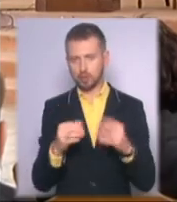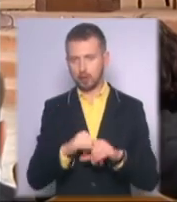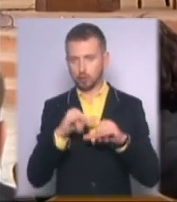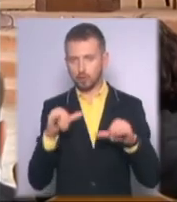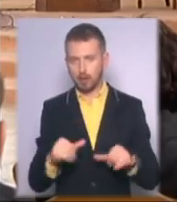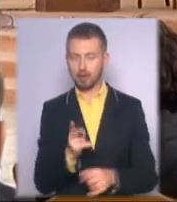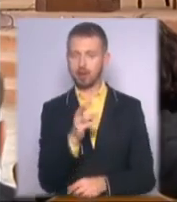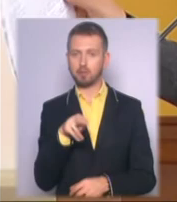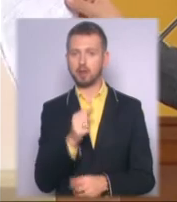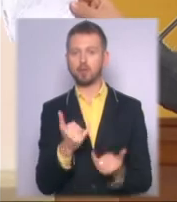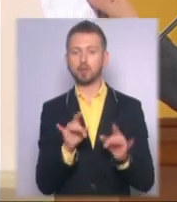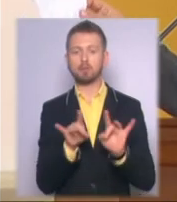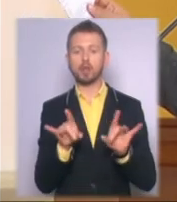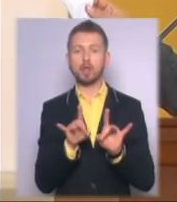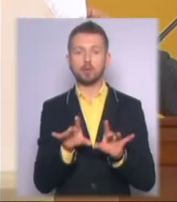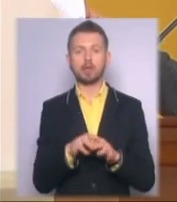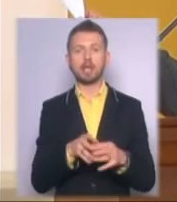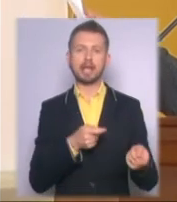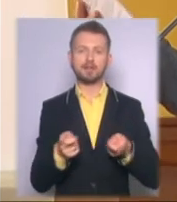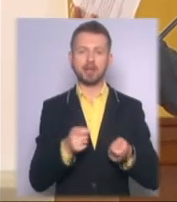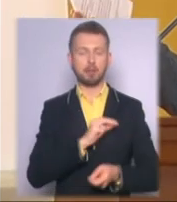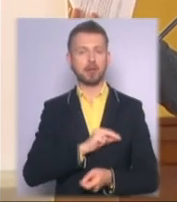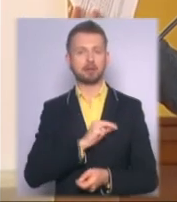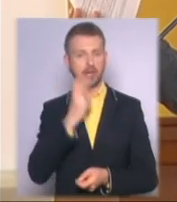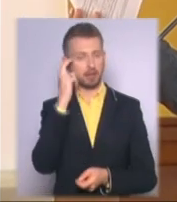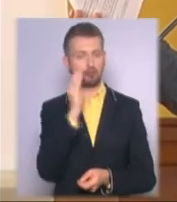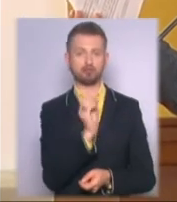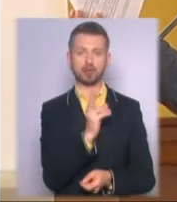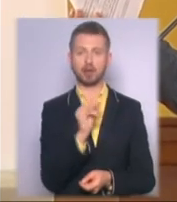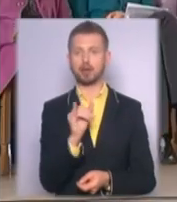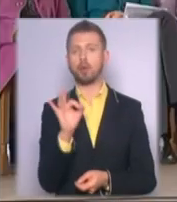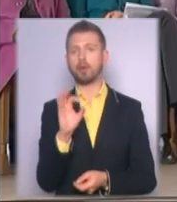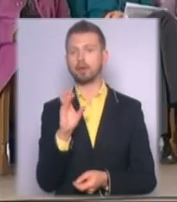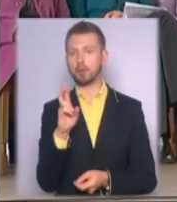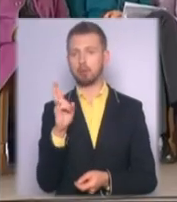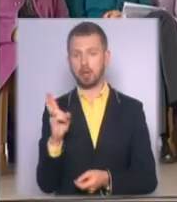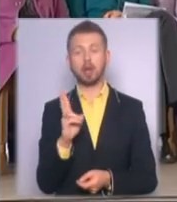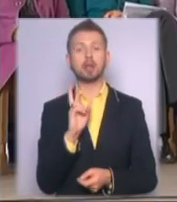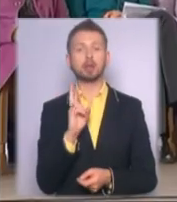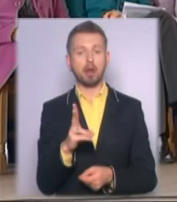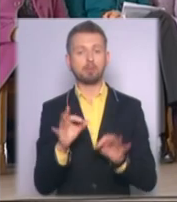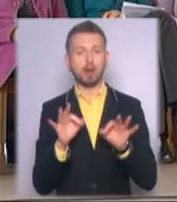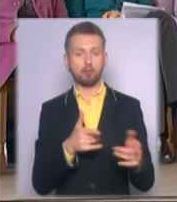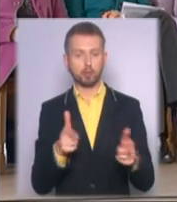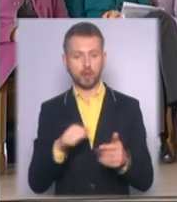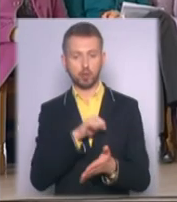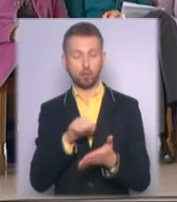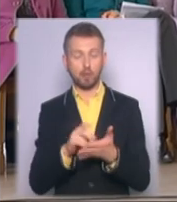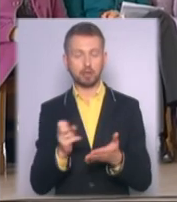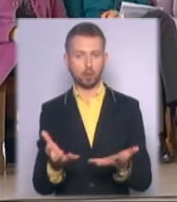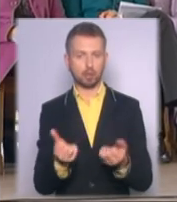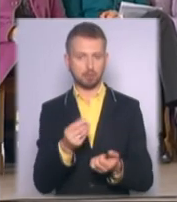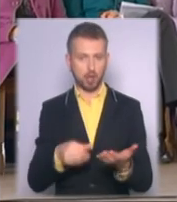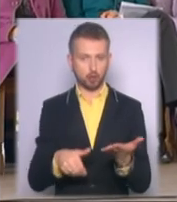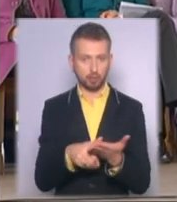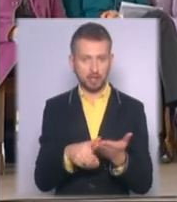КМДА сьогодні пояснювали керівникам та працівникам столичних ЖЕКів та ОСББ, як правильно підготувати документи на отримання киянами субсидії.